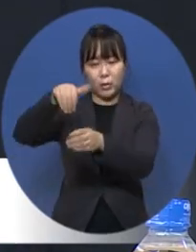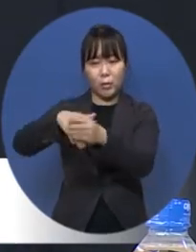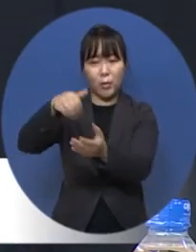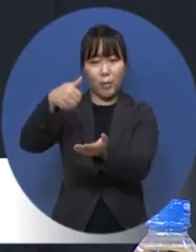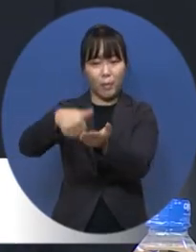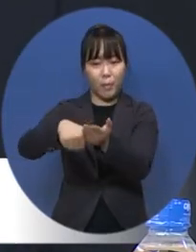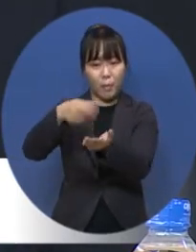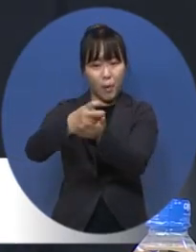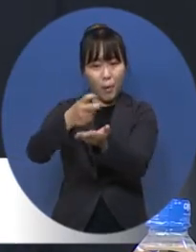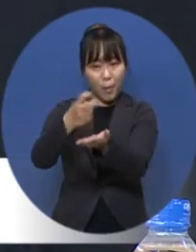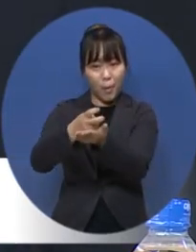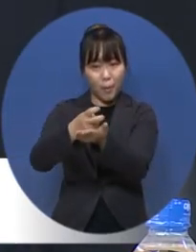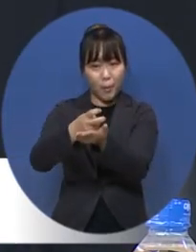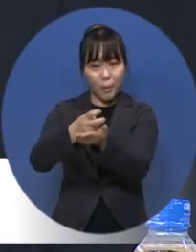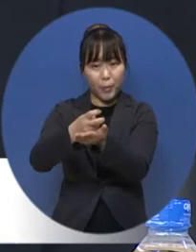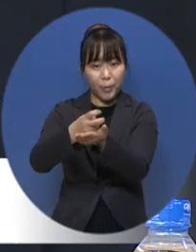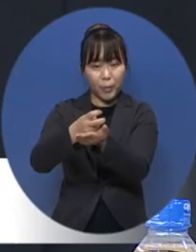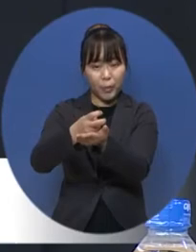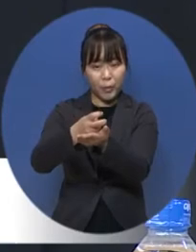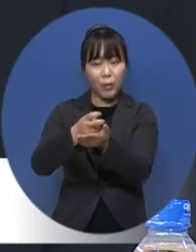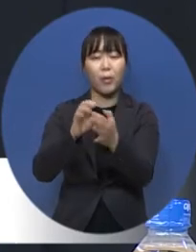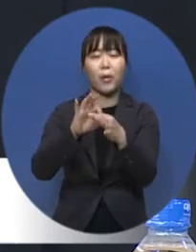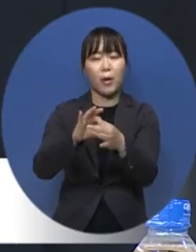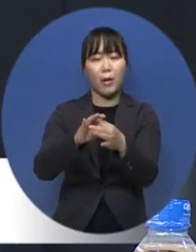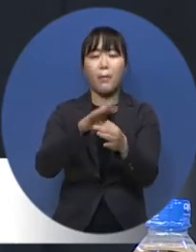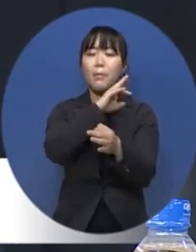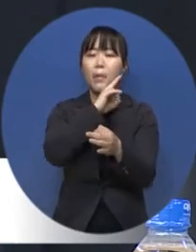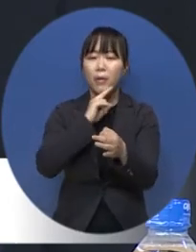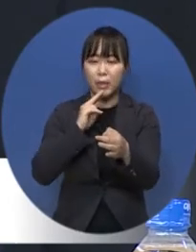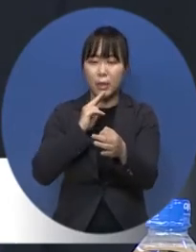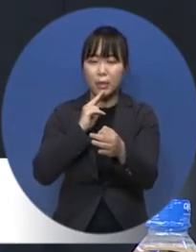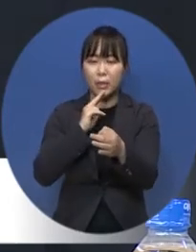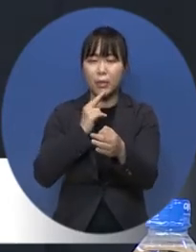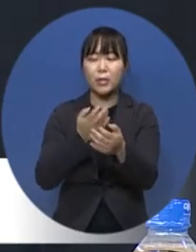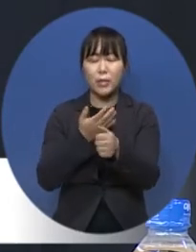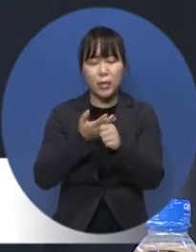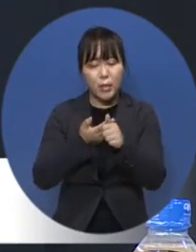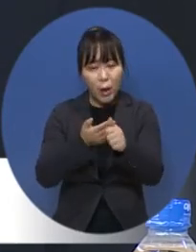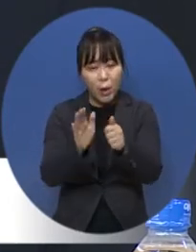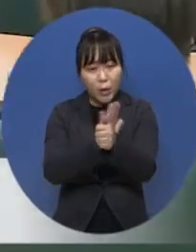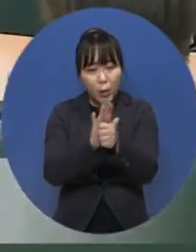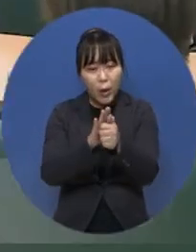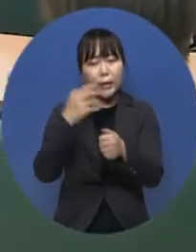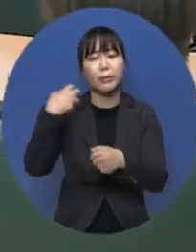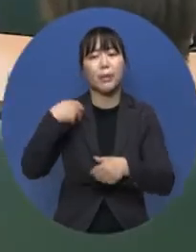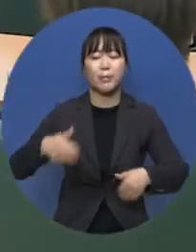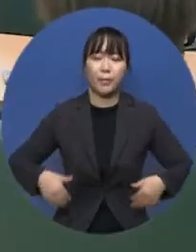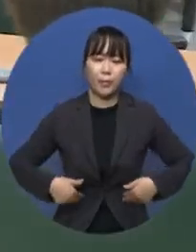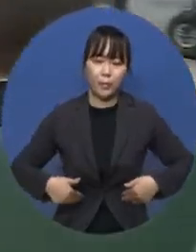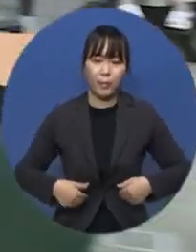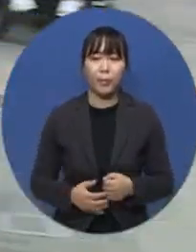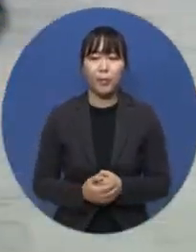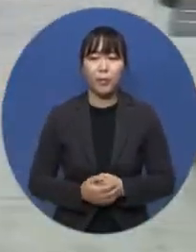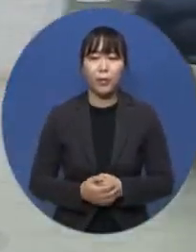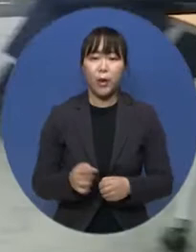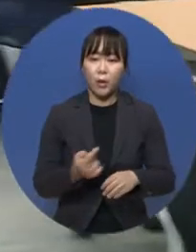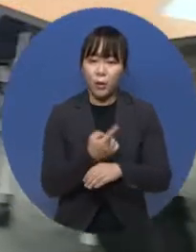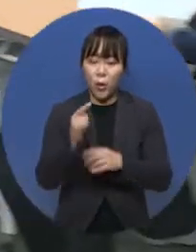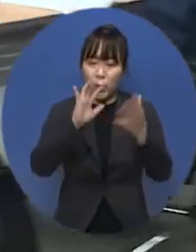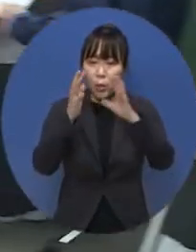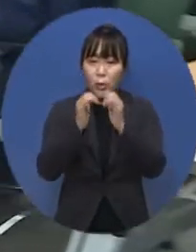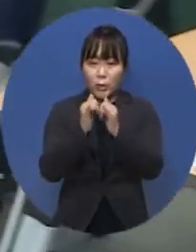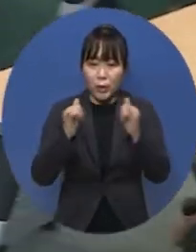대신 공직선거법에서 편의 제공을 너무 빠르게 필요가 있다고 생각합니다. 이 밖에도